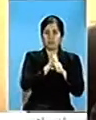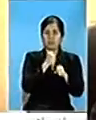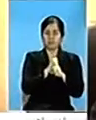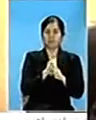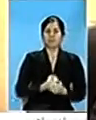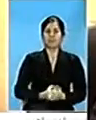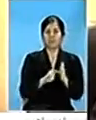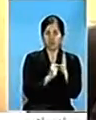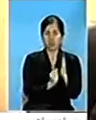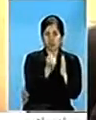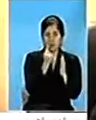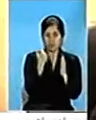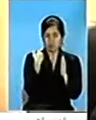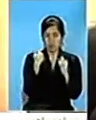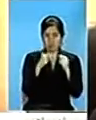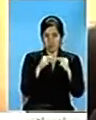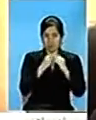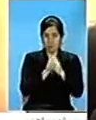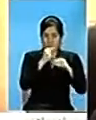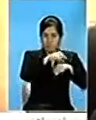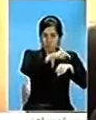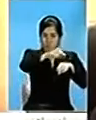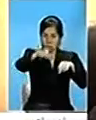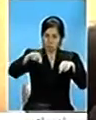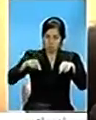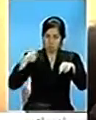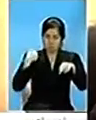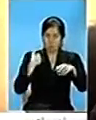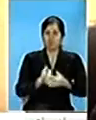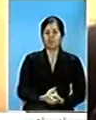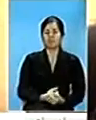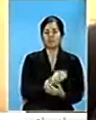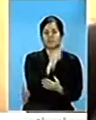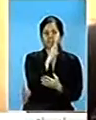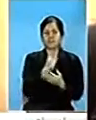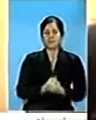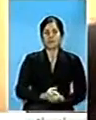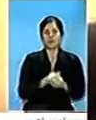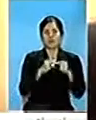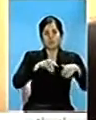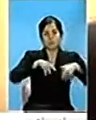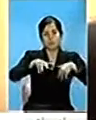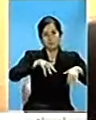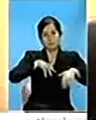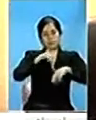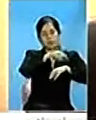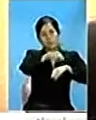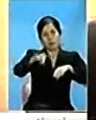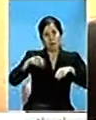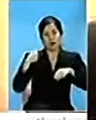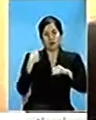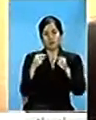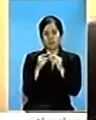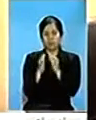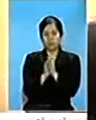ความคิดที่อยากจะขยายแนวคิดว่าถ้าอย่างนั้นเมื่อท้องถิ่นชุมชนหลายๆท้องถิ่